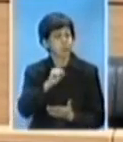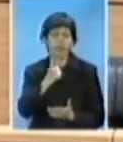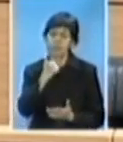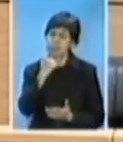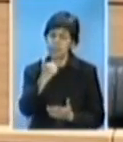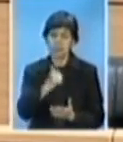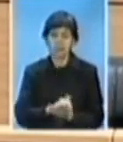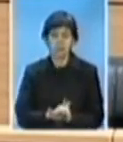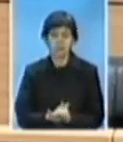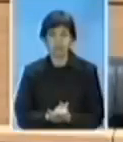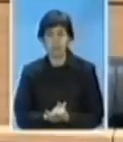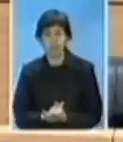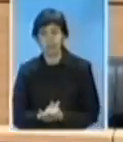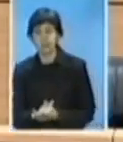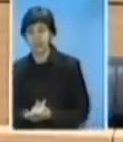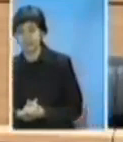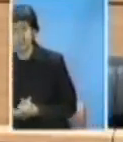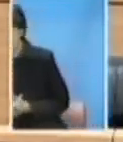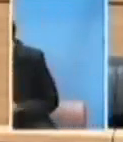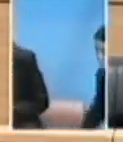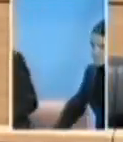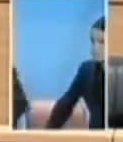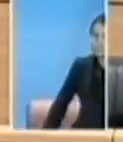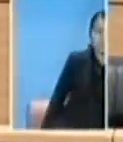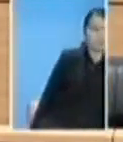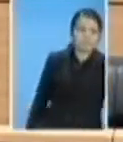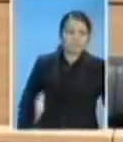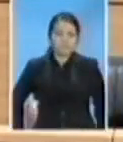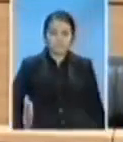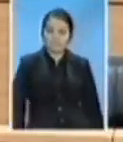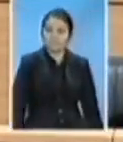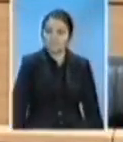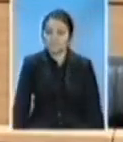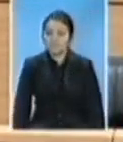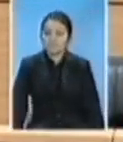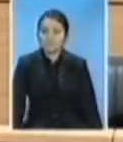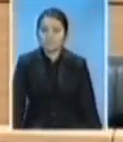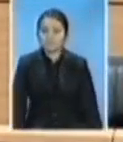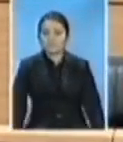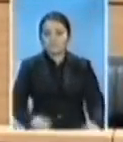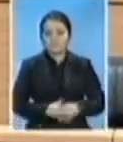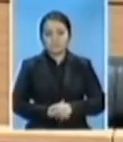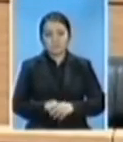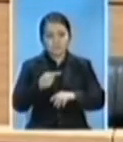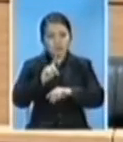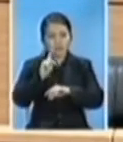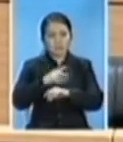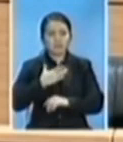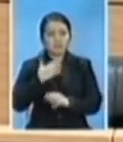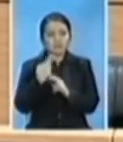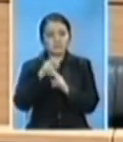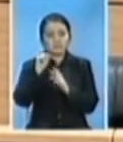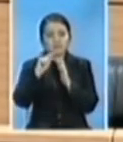บื่อท่านประธานครับมีคนตั้งข้อสังเกตว่าทำไมสุนัยไม่ค่อยจะขึ้นพูดเลยในช่วง